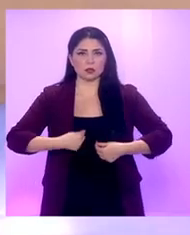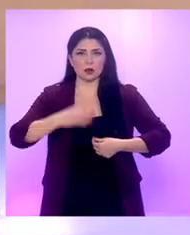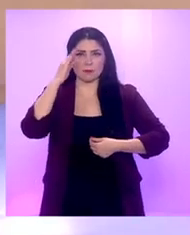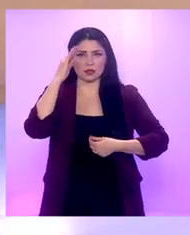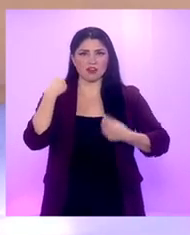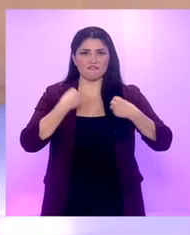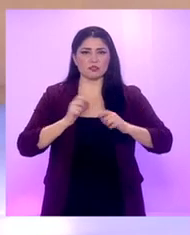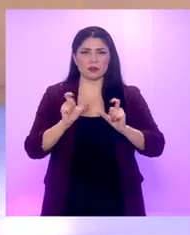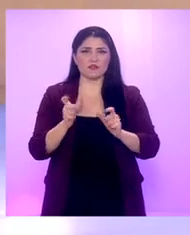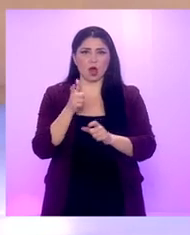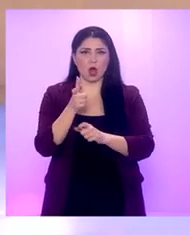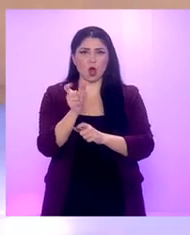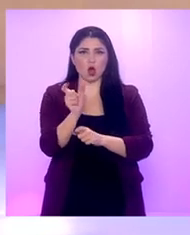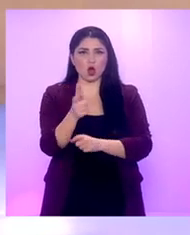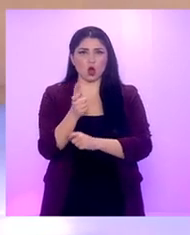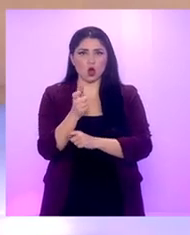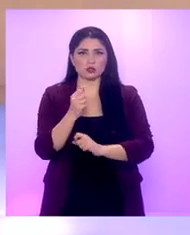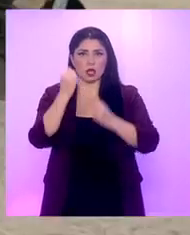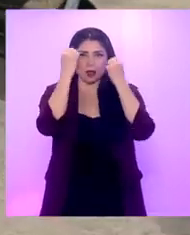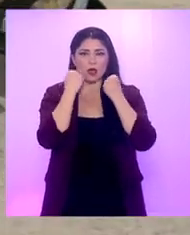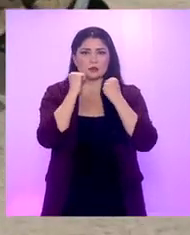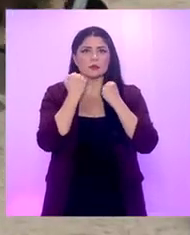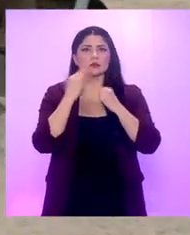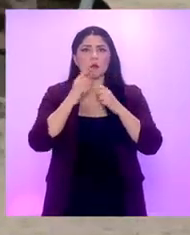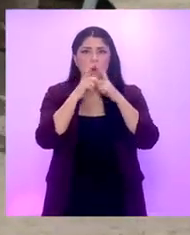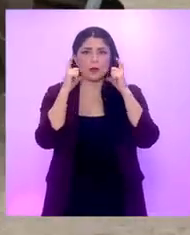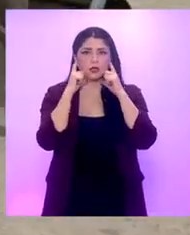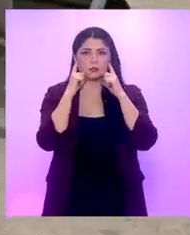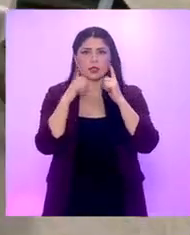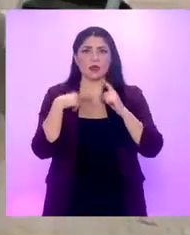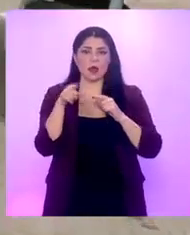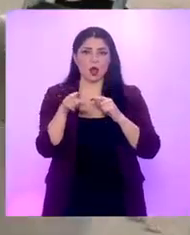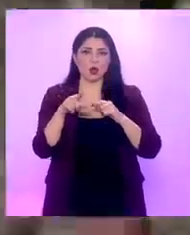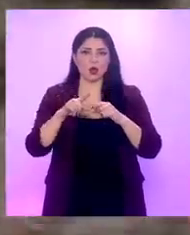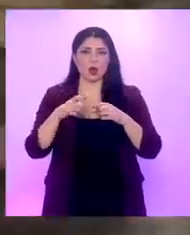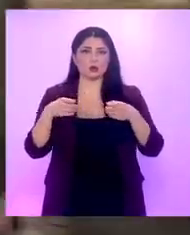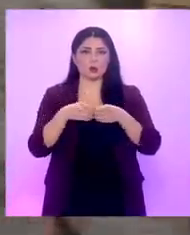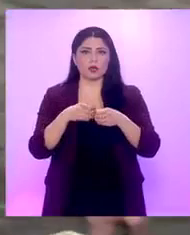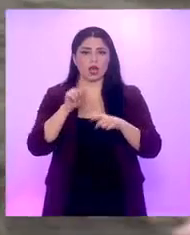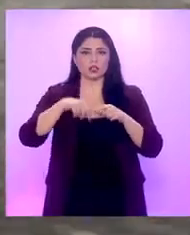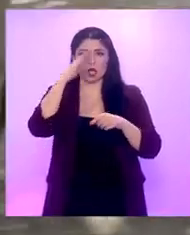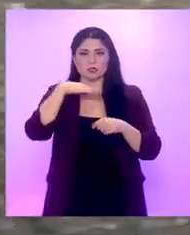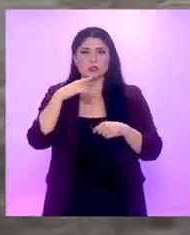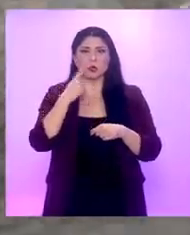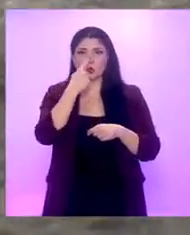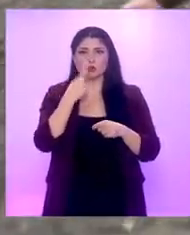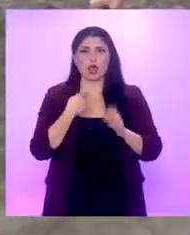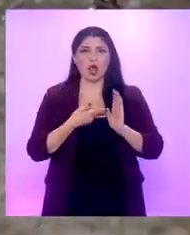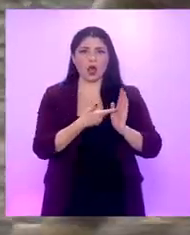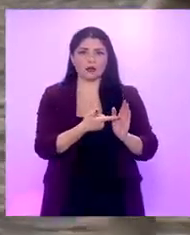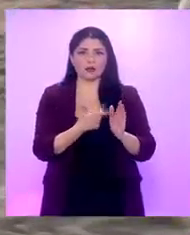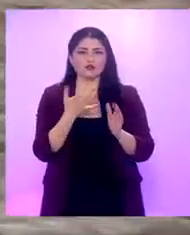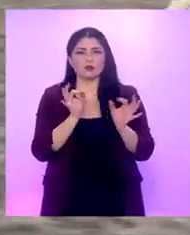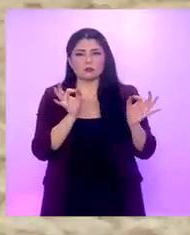vestă antiglonț, cască și mască, el a trecut în revistă trupele din tranșee. În aceea zi, Rusia a difuzat imagini de la